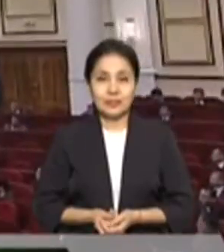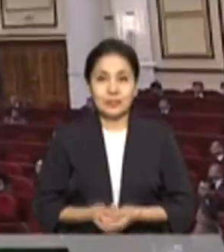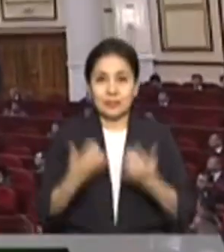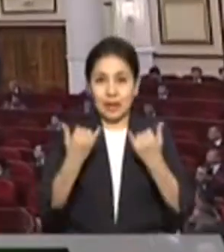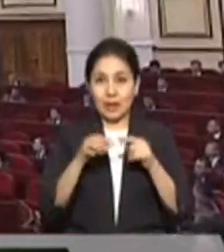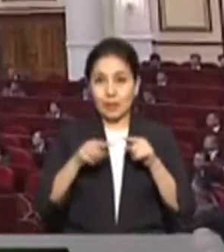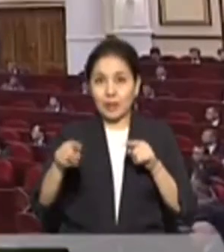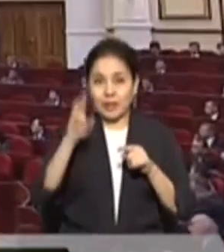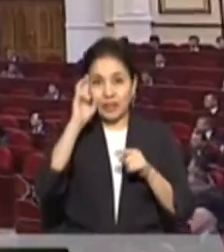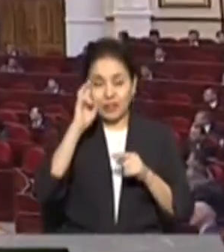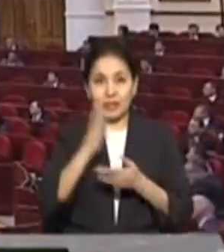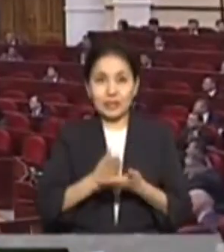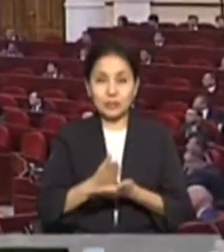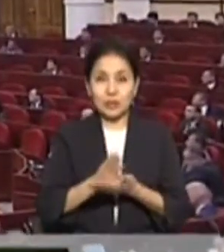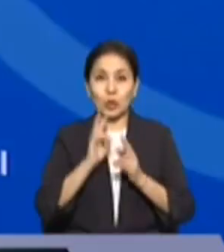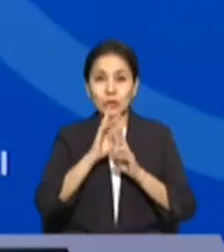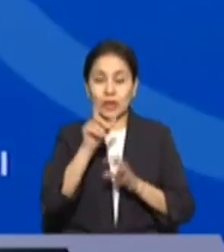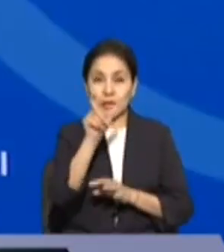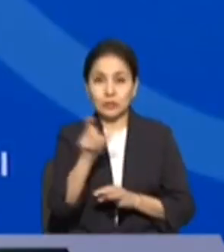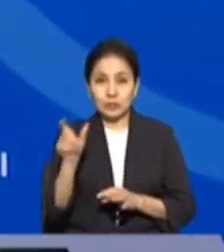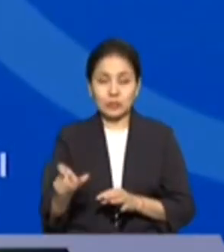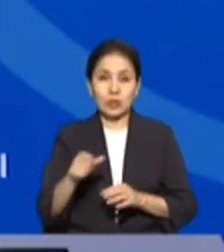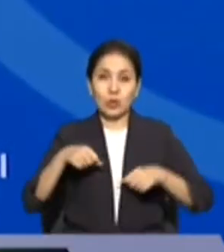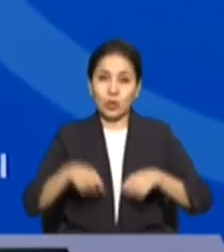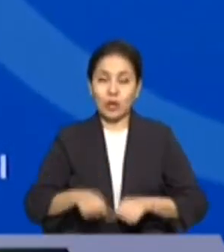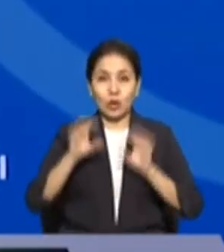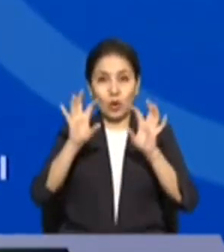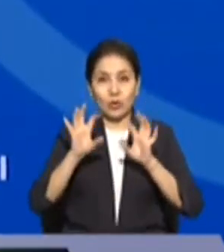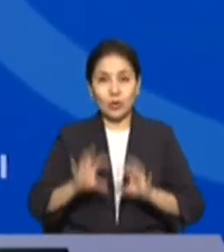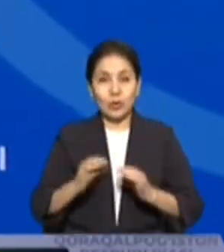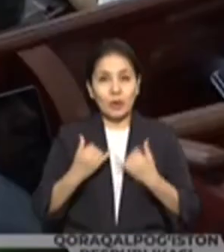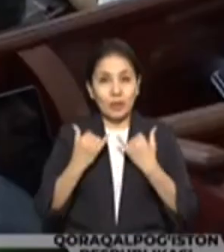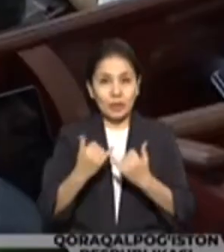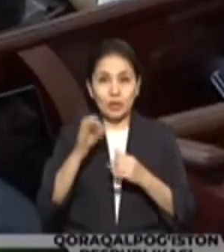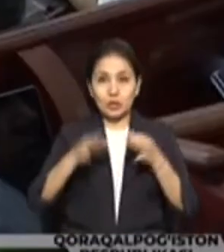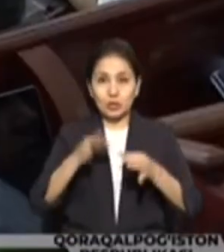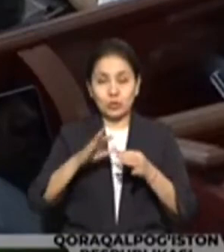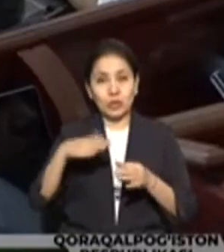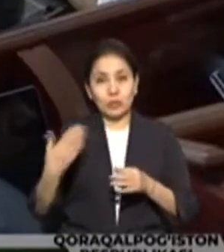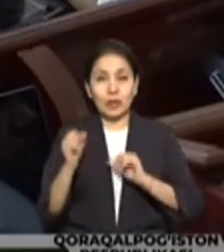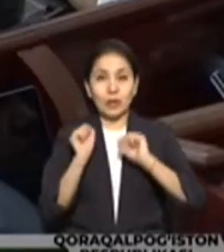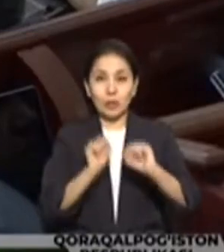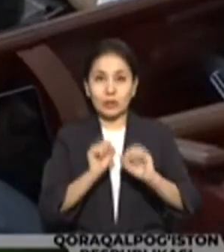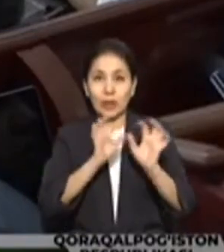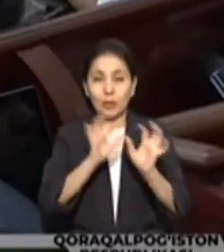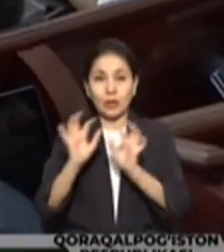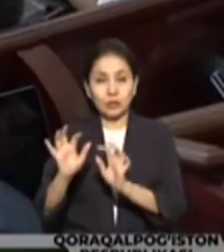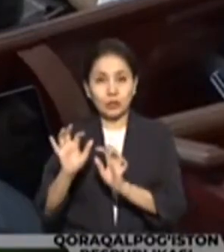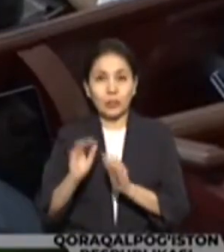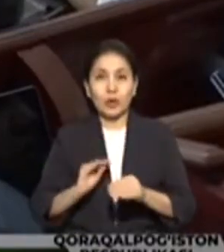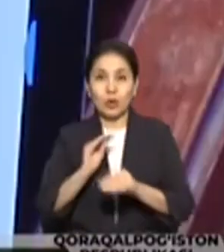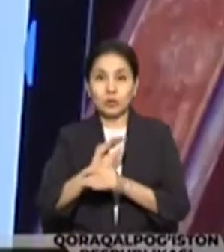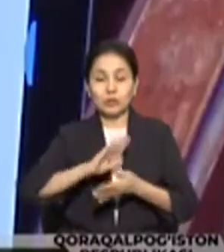Ayni paytda davlat xizmatlarini ko'rsatishda jismoniy shaxslarning huquqlari va qonuniy manfaatlarini sud tartibida himoya qilinishini ta'minlash uchun